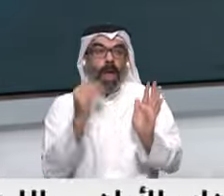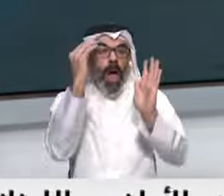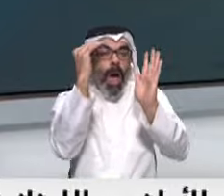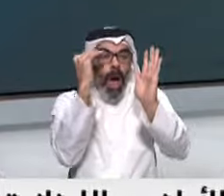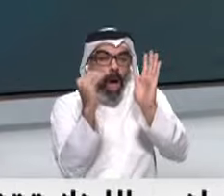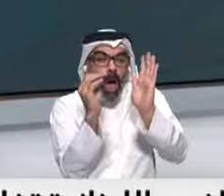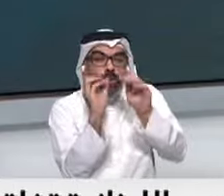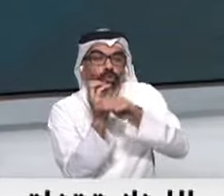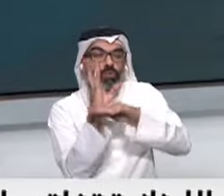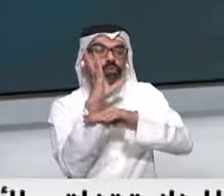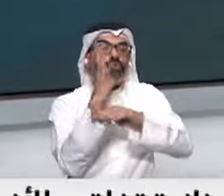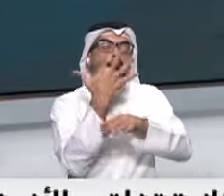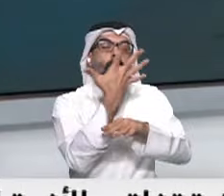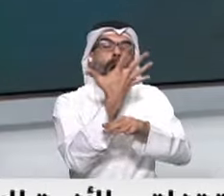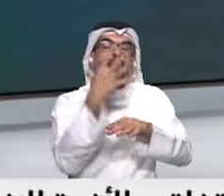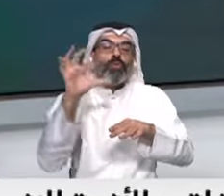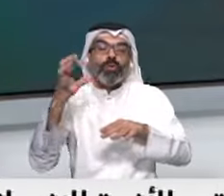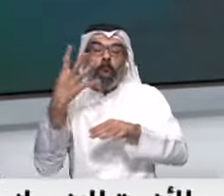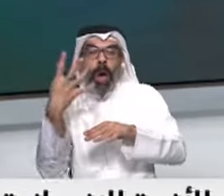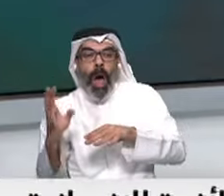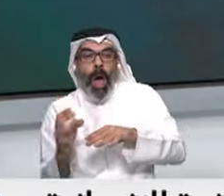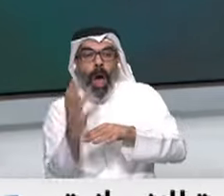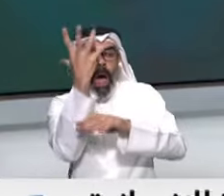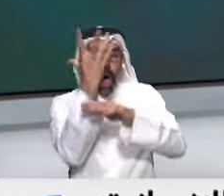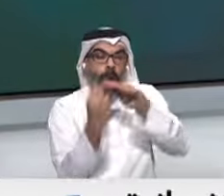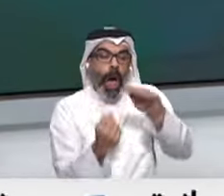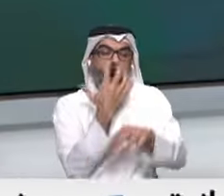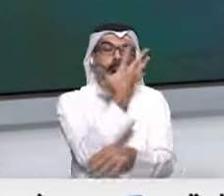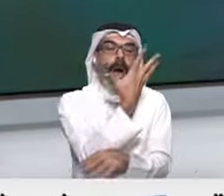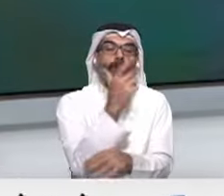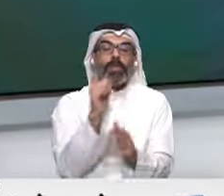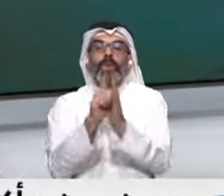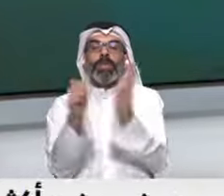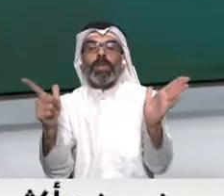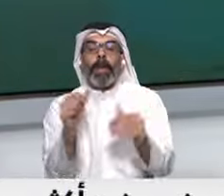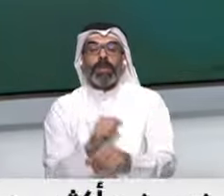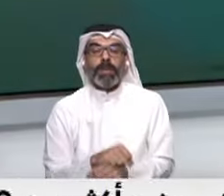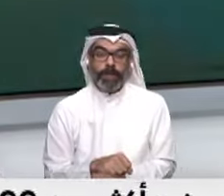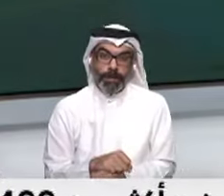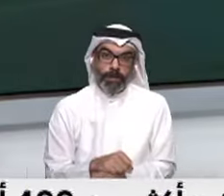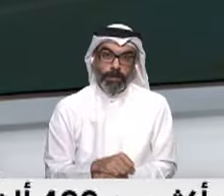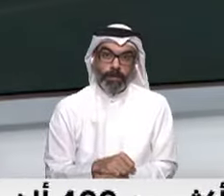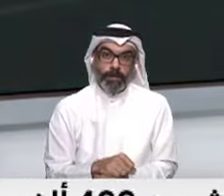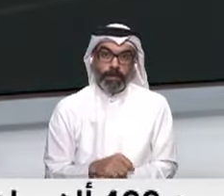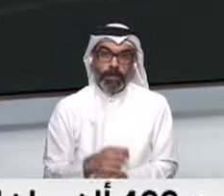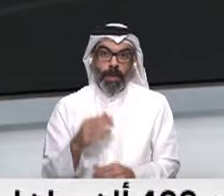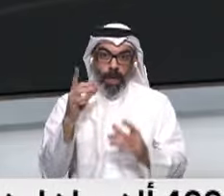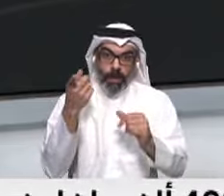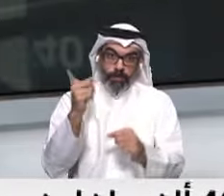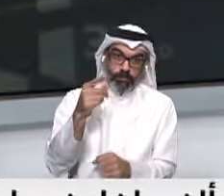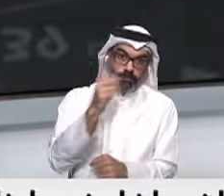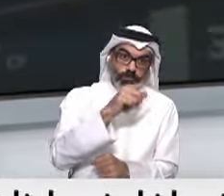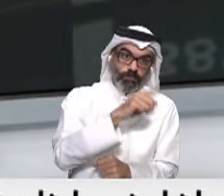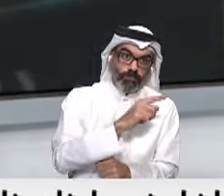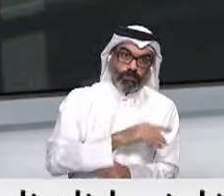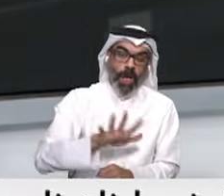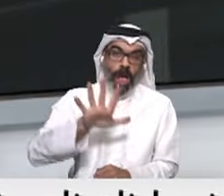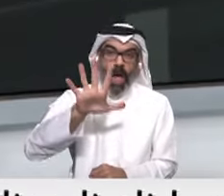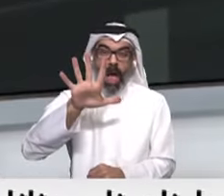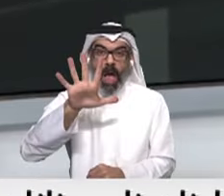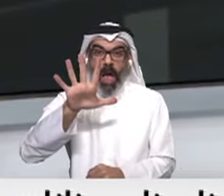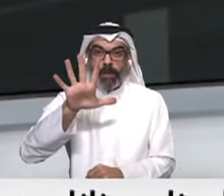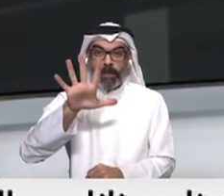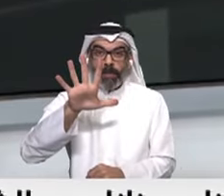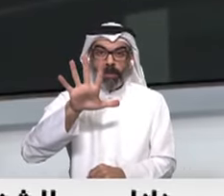الساعه 5 و49 والمغرب الساعه 5 و17 دقيقه اما الطقص المتوقع